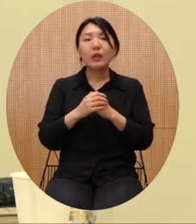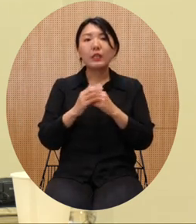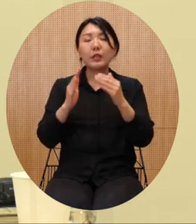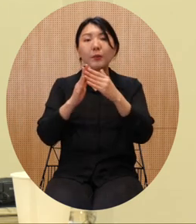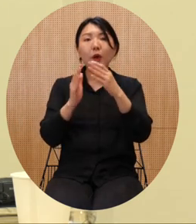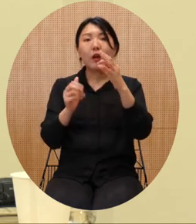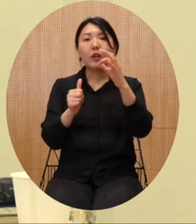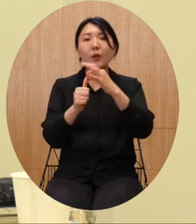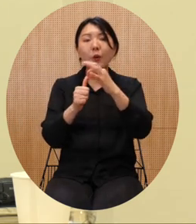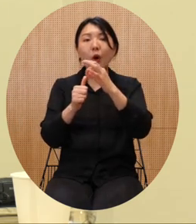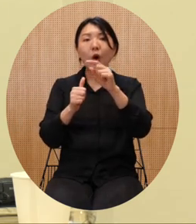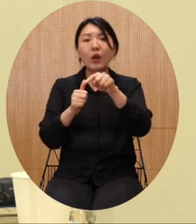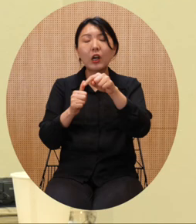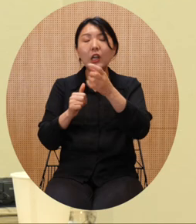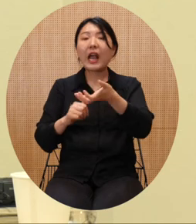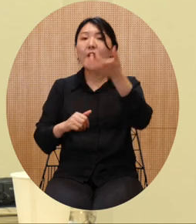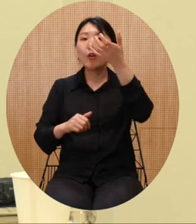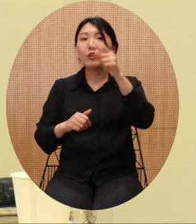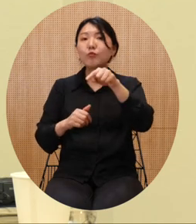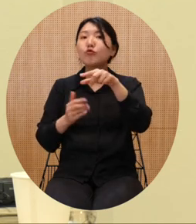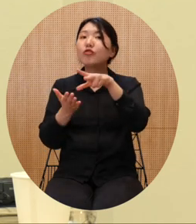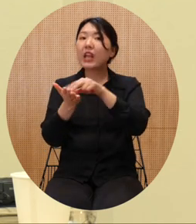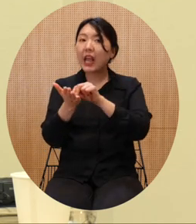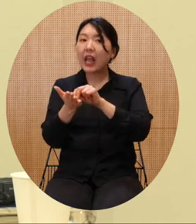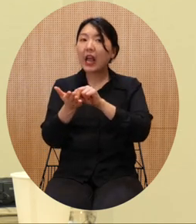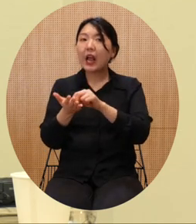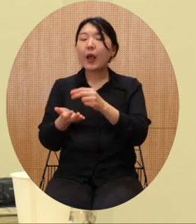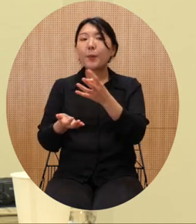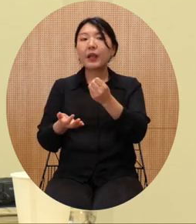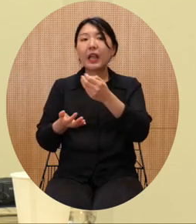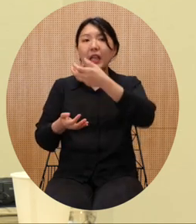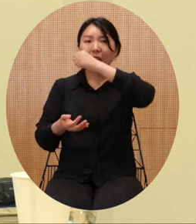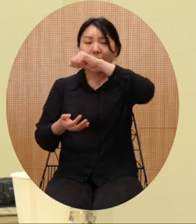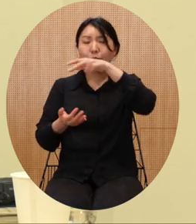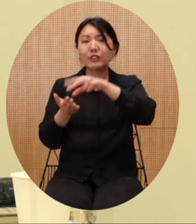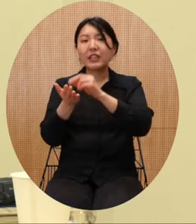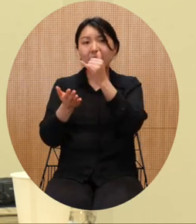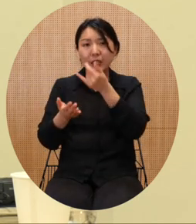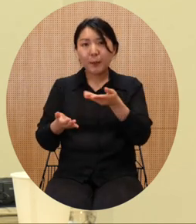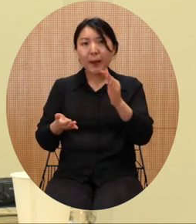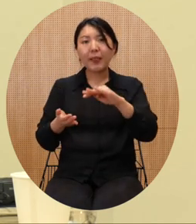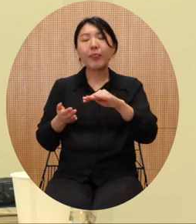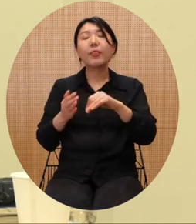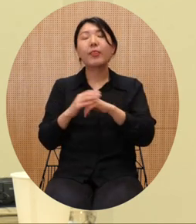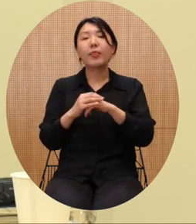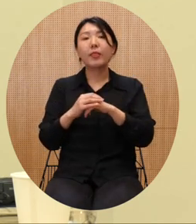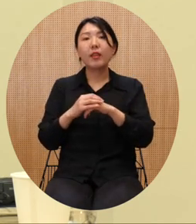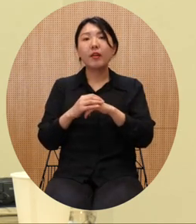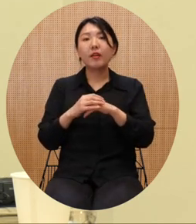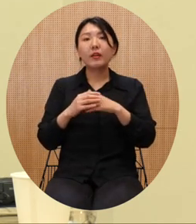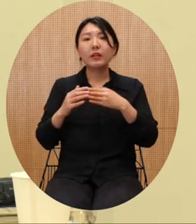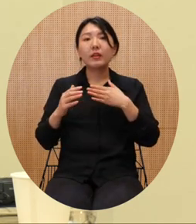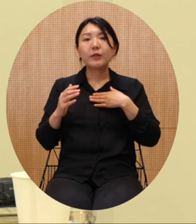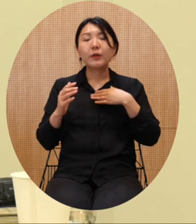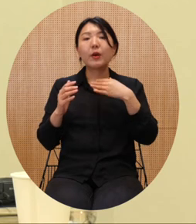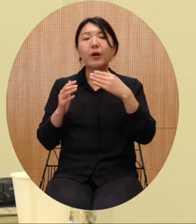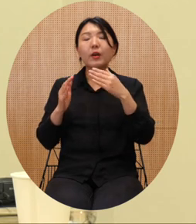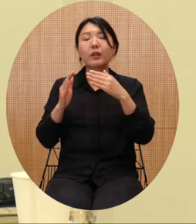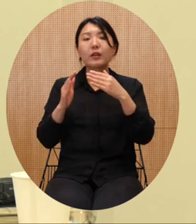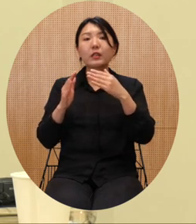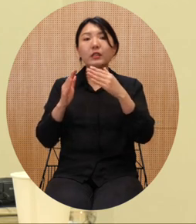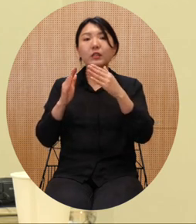주거급여 지원의 상향 문제는 몇 가지 예산의 문제도 있지만 사실은 저희들이 주거급여를 못 받는 분들에